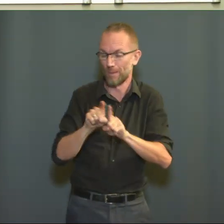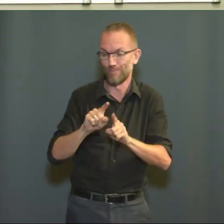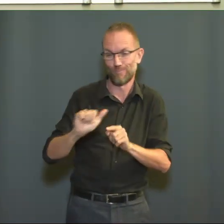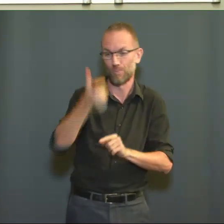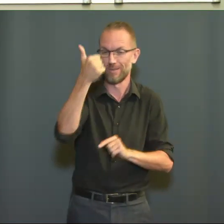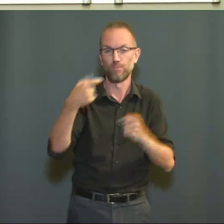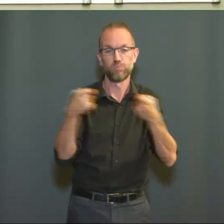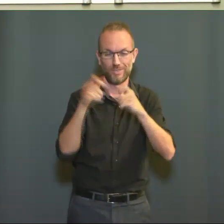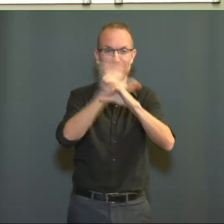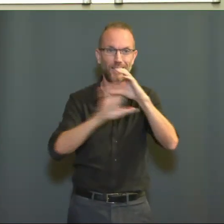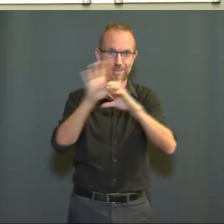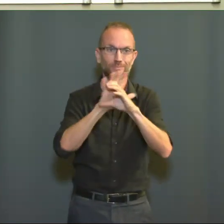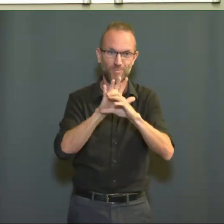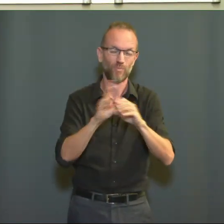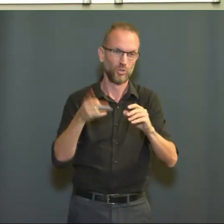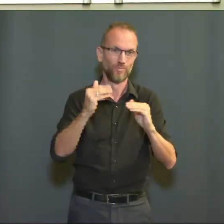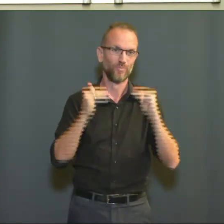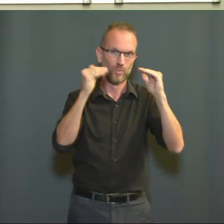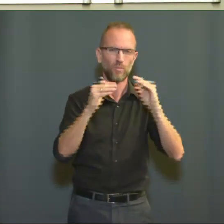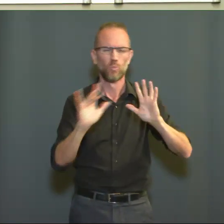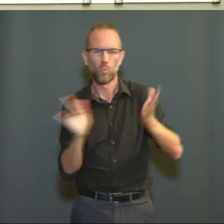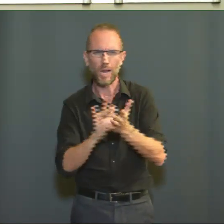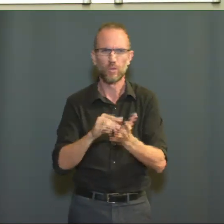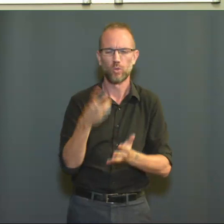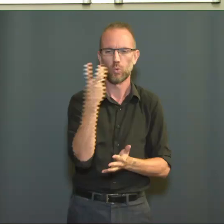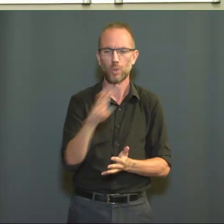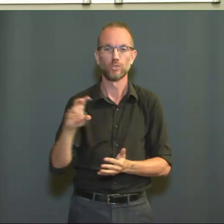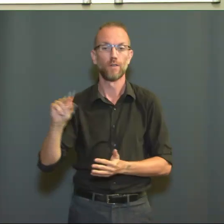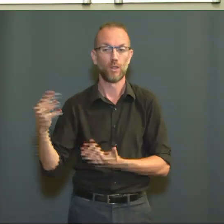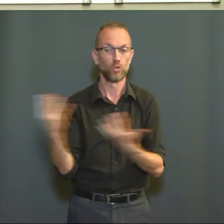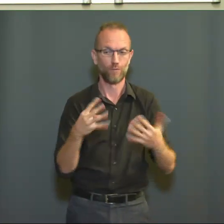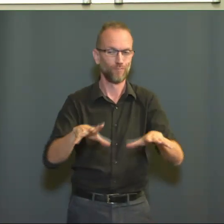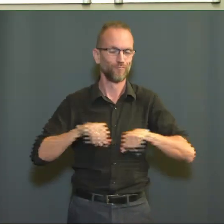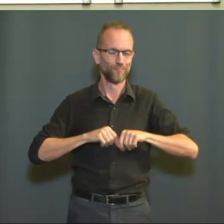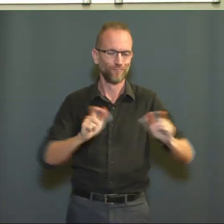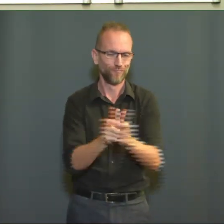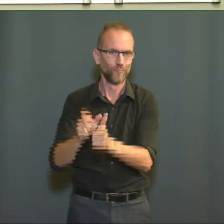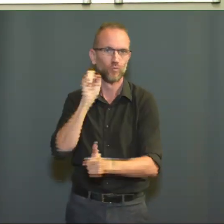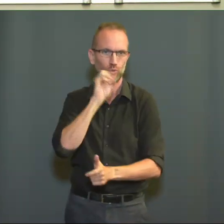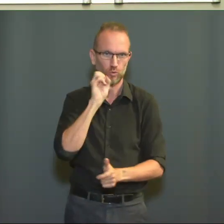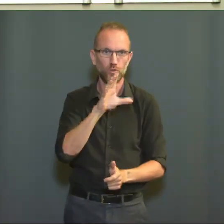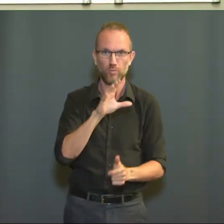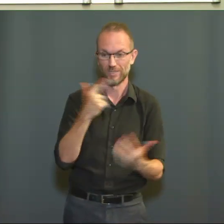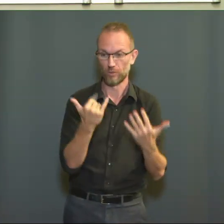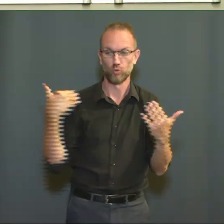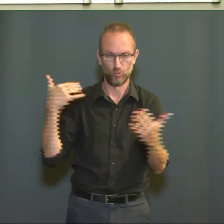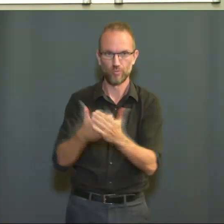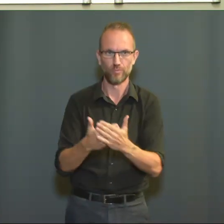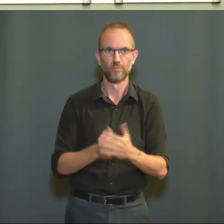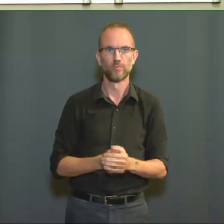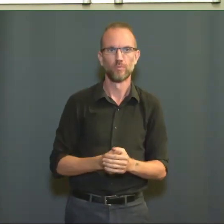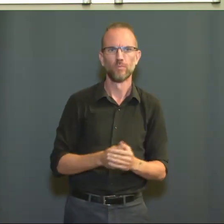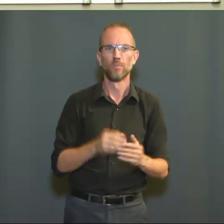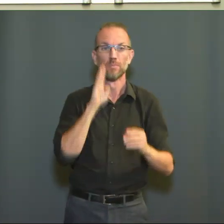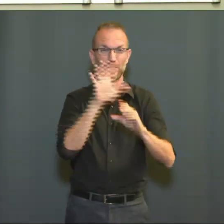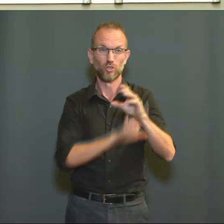de 329 nouveaux cas en moyenne par jour durant les 7 derniers jours. Ceci représente à peu près 1/5 des